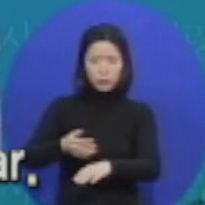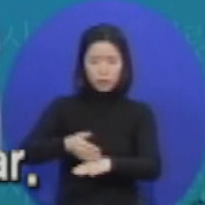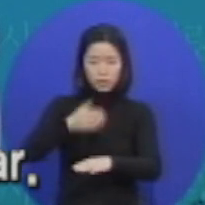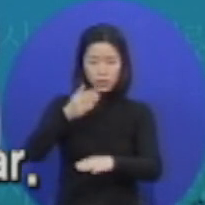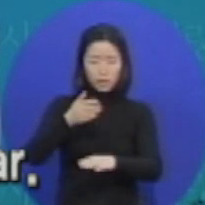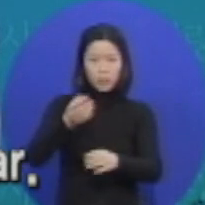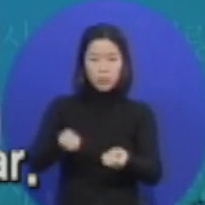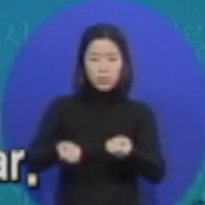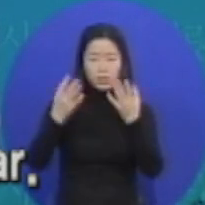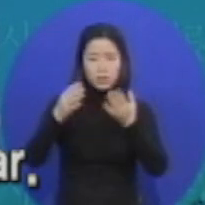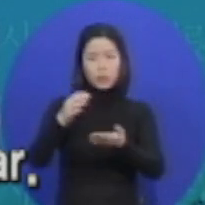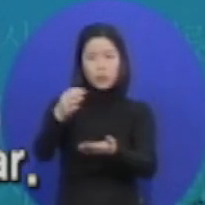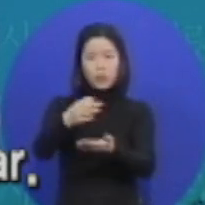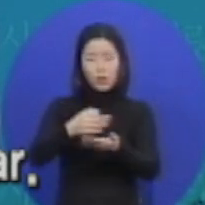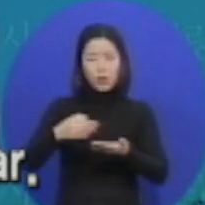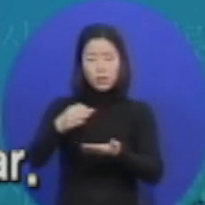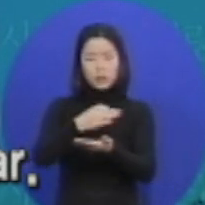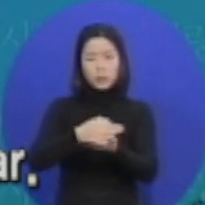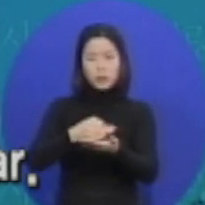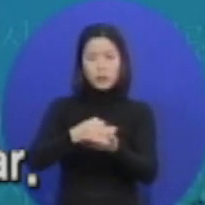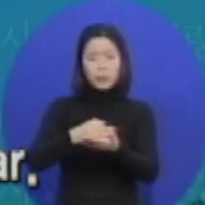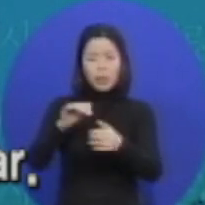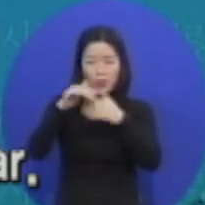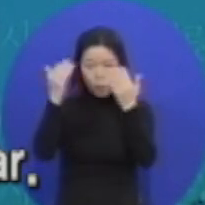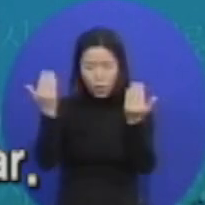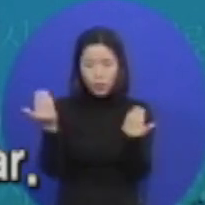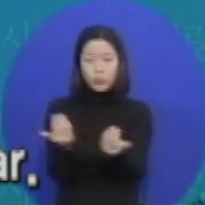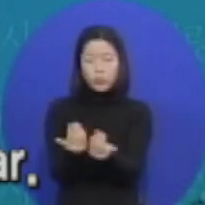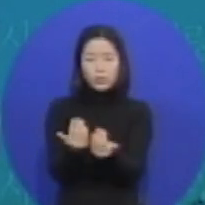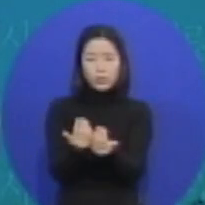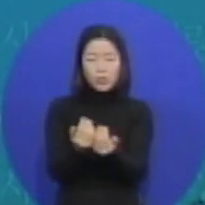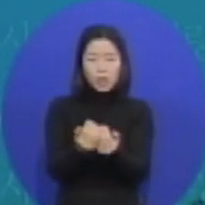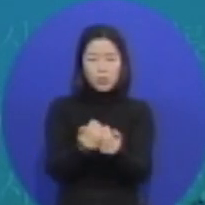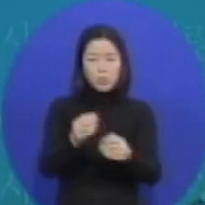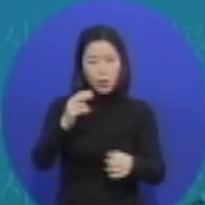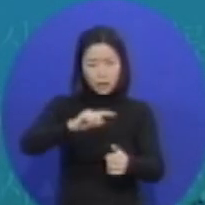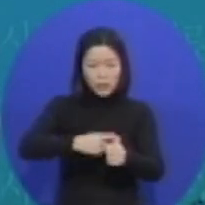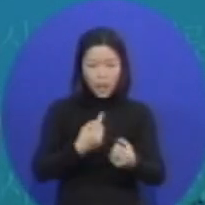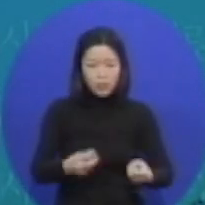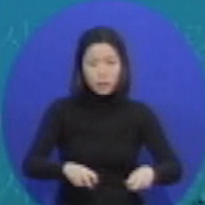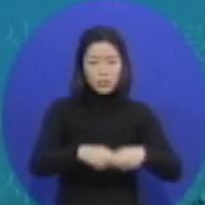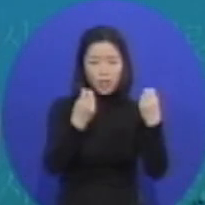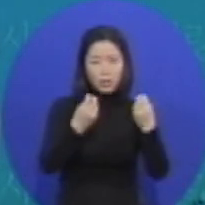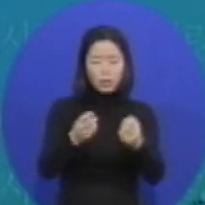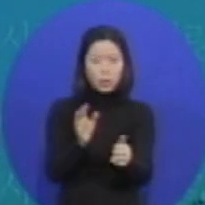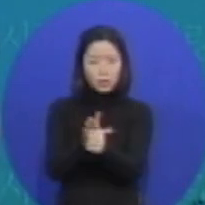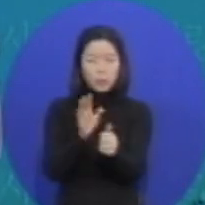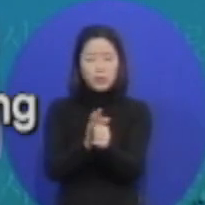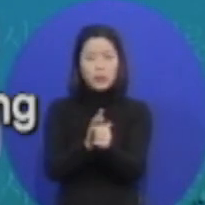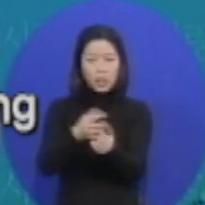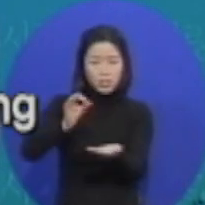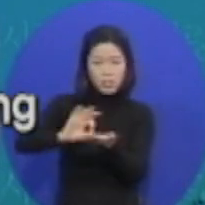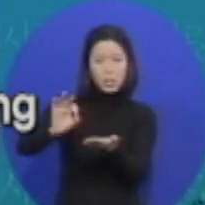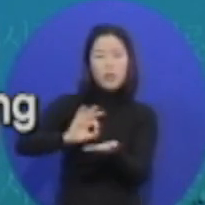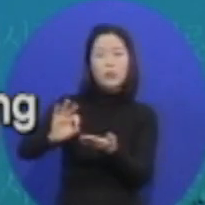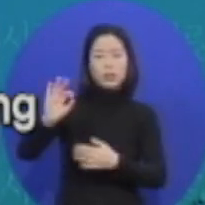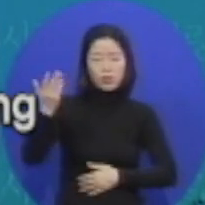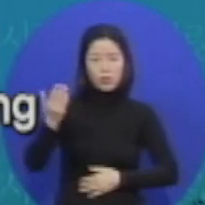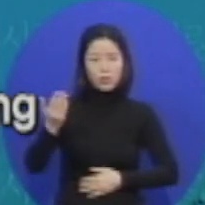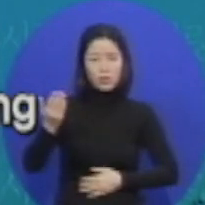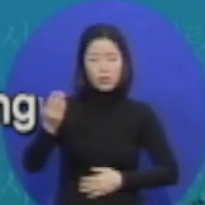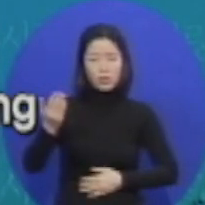구워 나 어려운 사람 구제하는 일에 닫습니다 아주 그렇게 구별해야 하기로